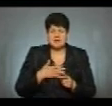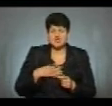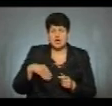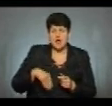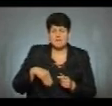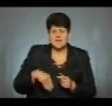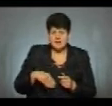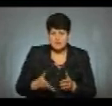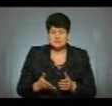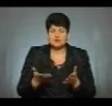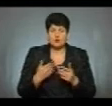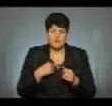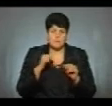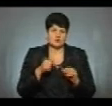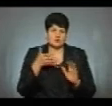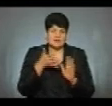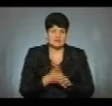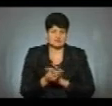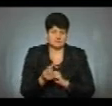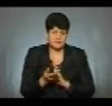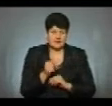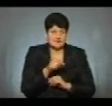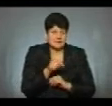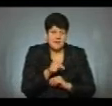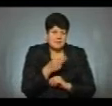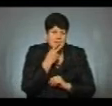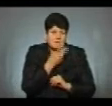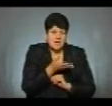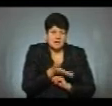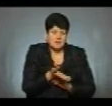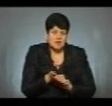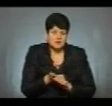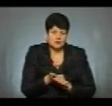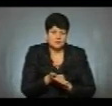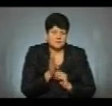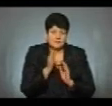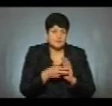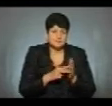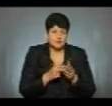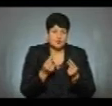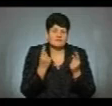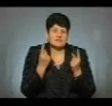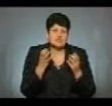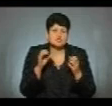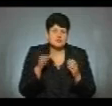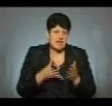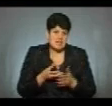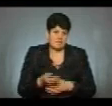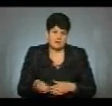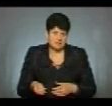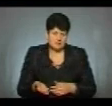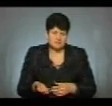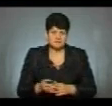з якого ми можемо тратити. Відповідно, там не передбачено якісь великі соціальні виплати. Відповідно,